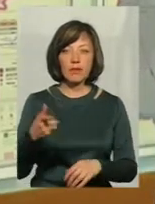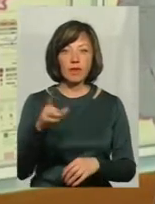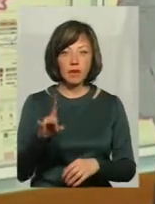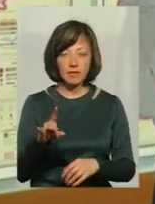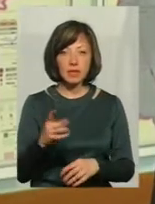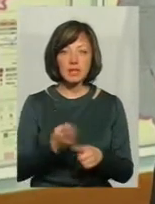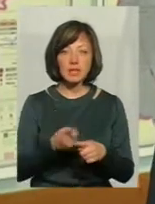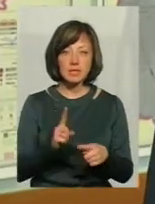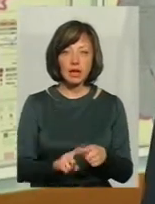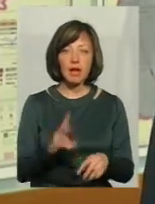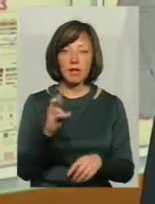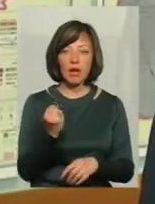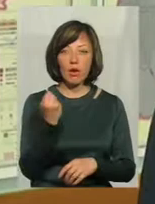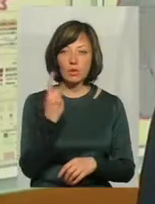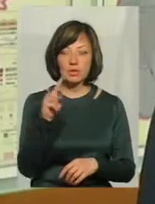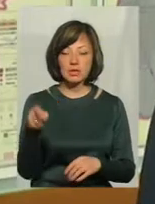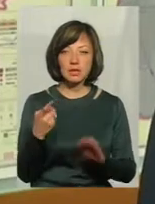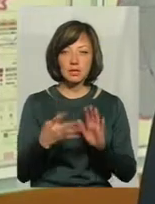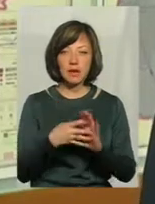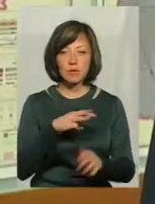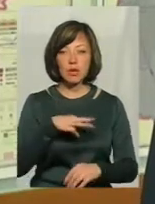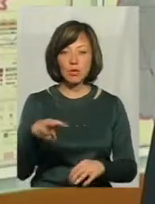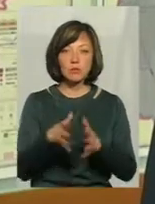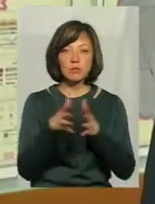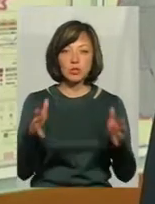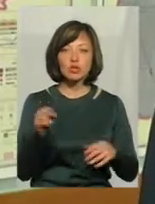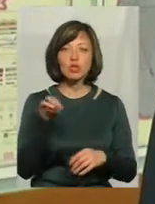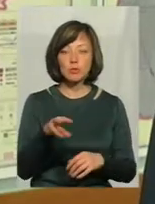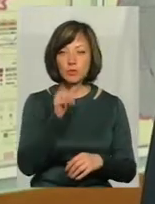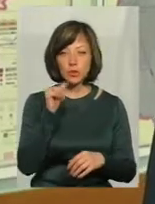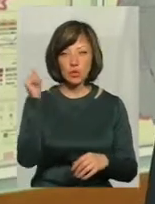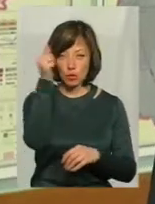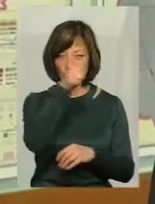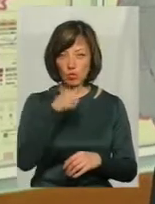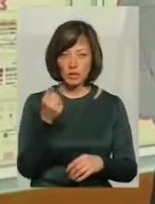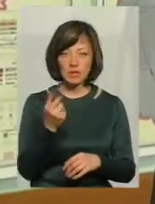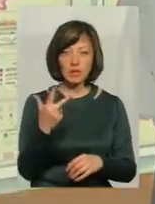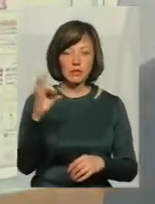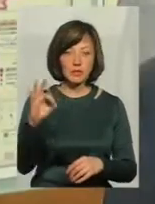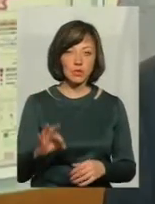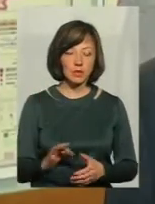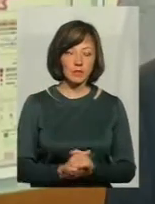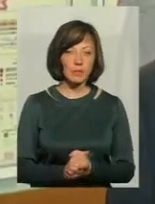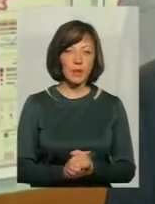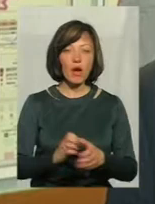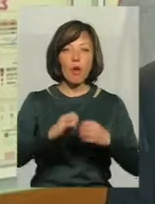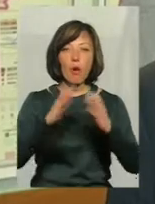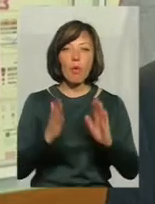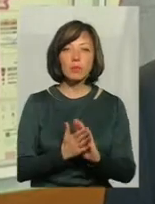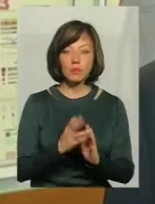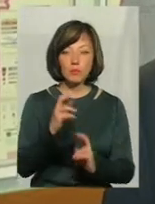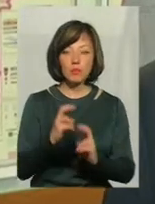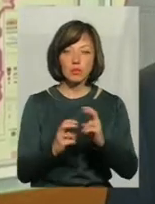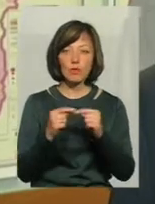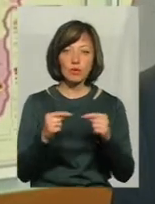І це на 11,9 мільйона гривень більше, ніж минулого року, або на 13%. В об'ємах промислової